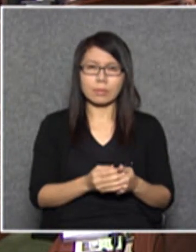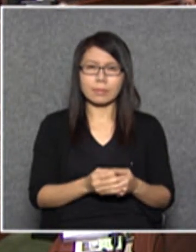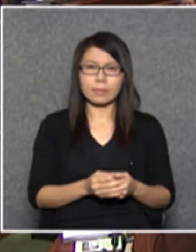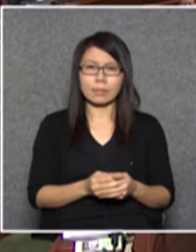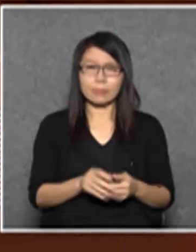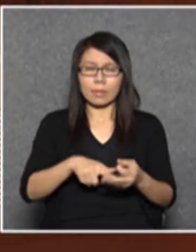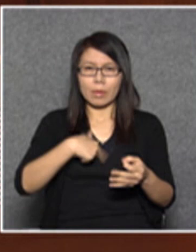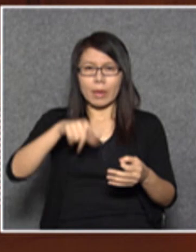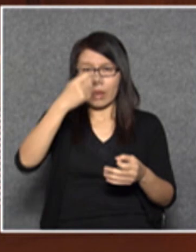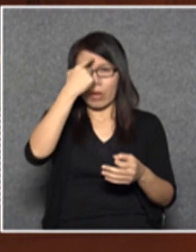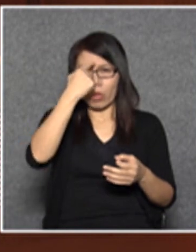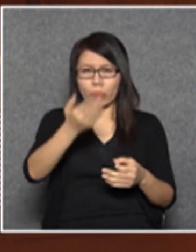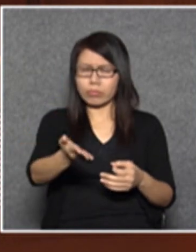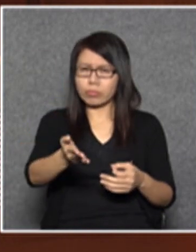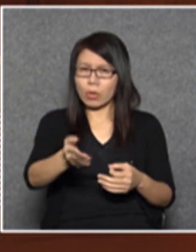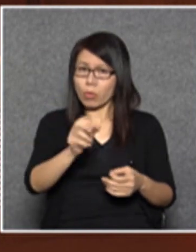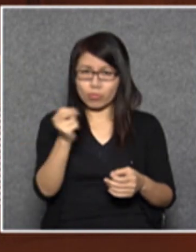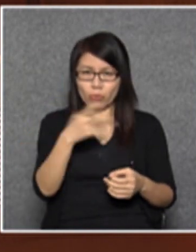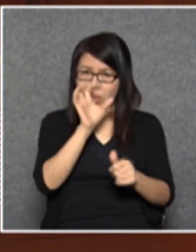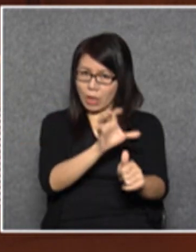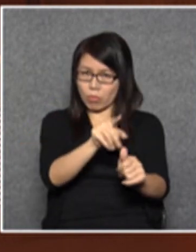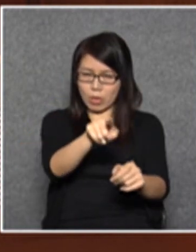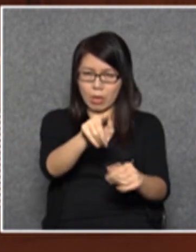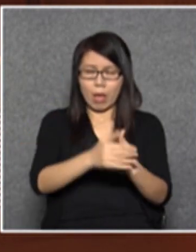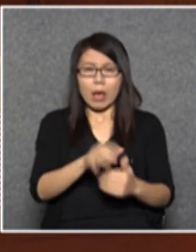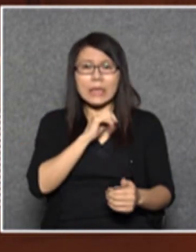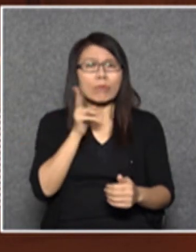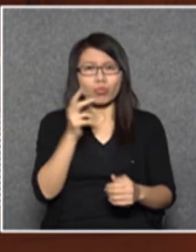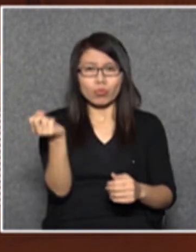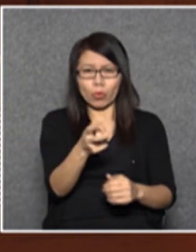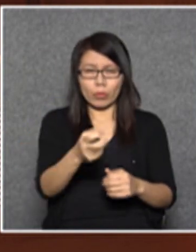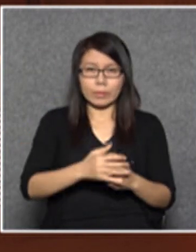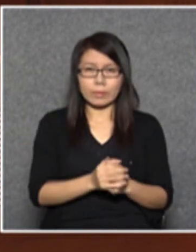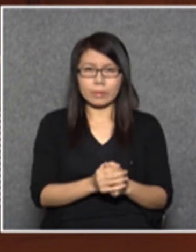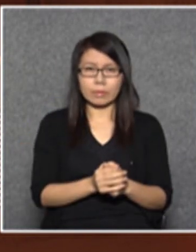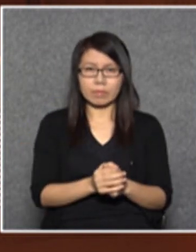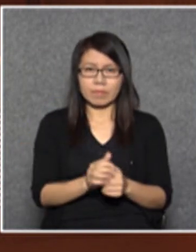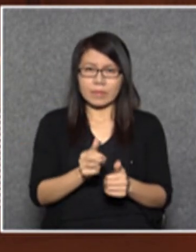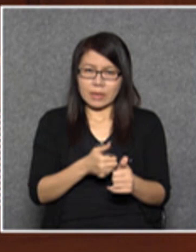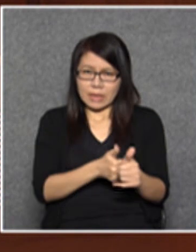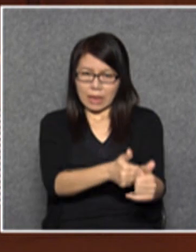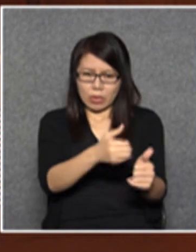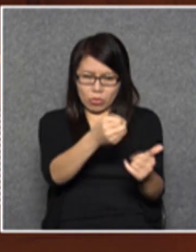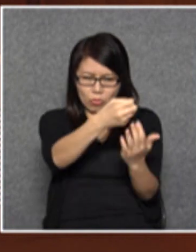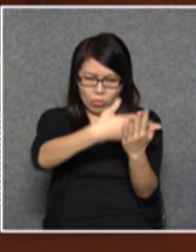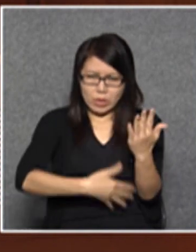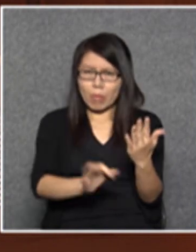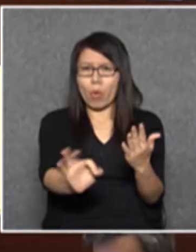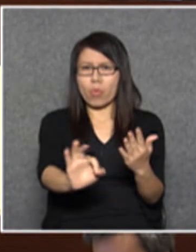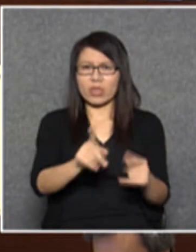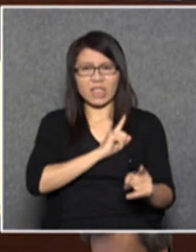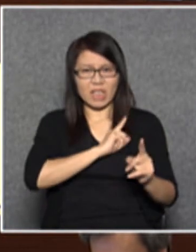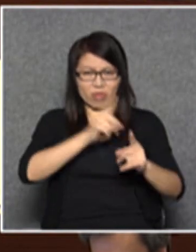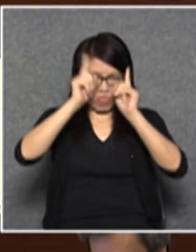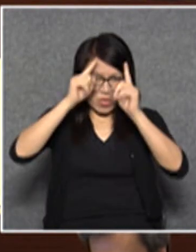梁國雄議員，我已經警告過你，如果你再是不守規矩，隨便起身講說話嘅話